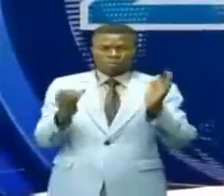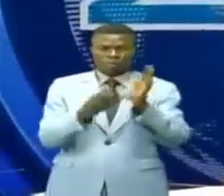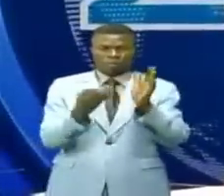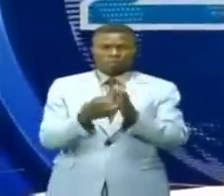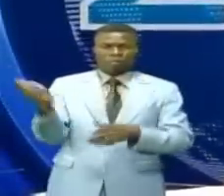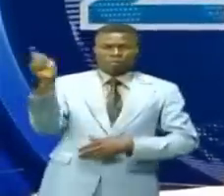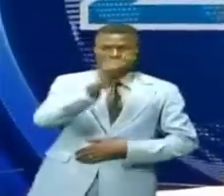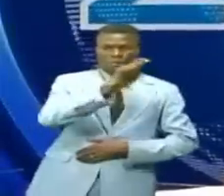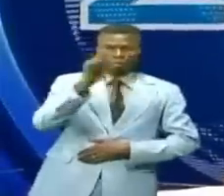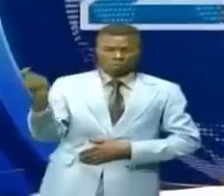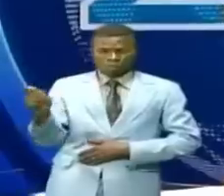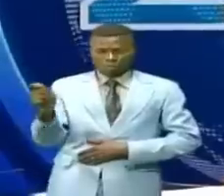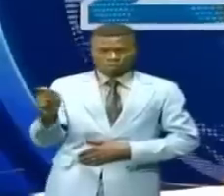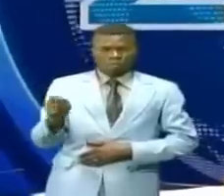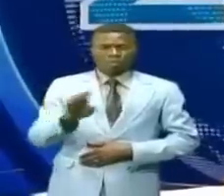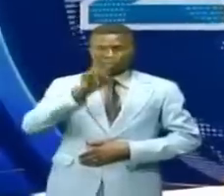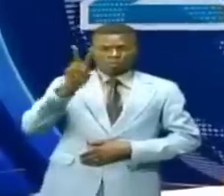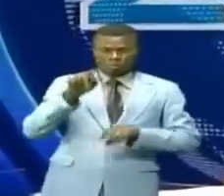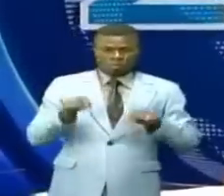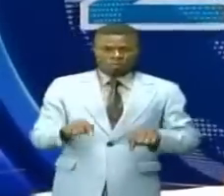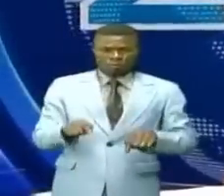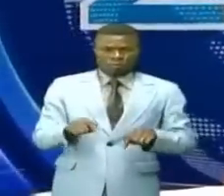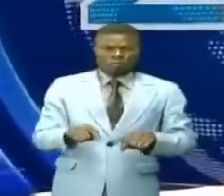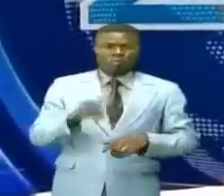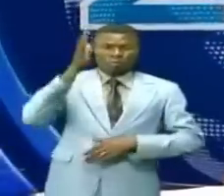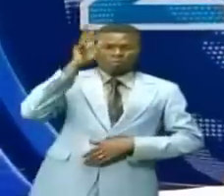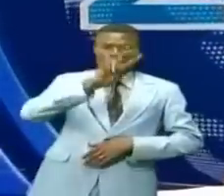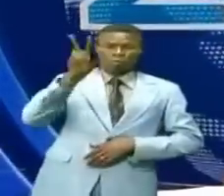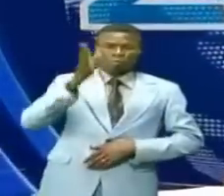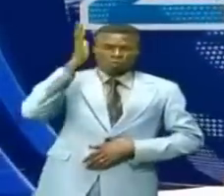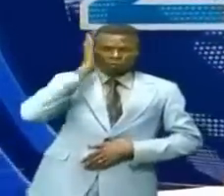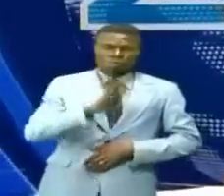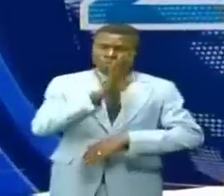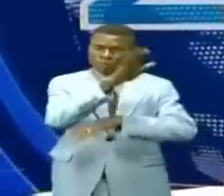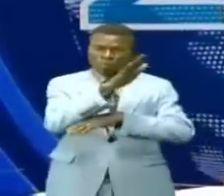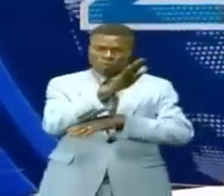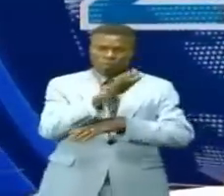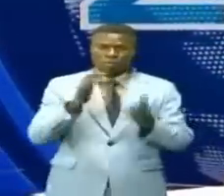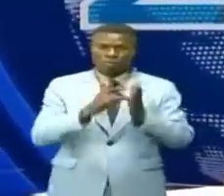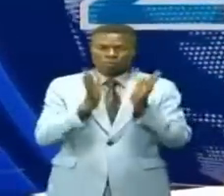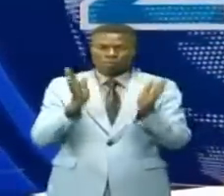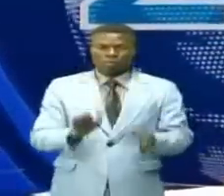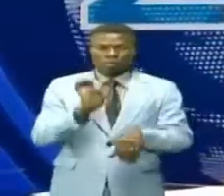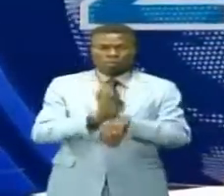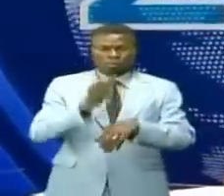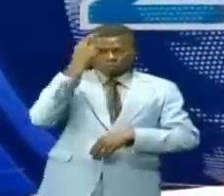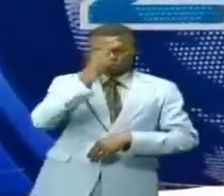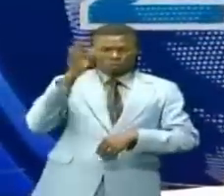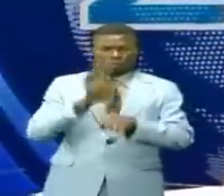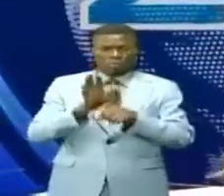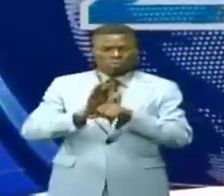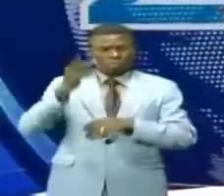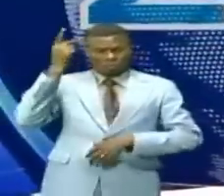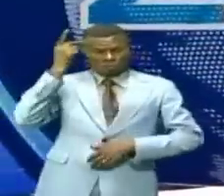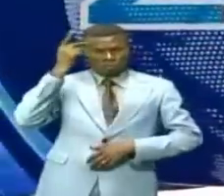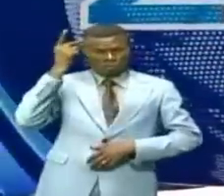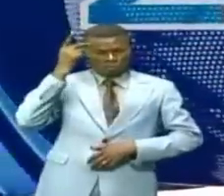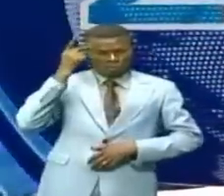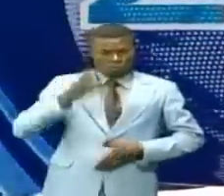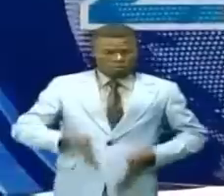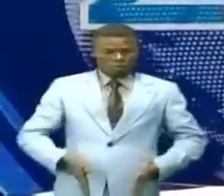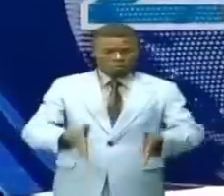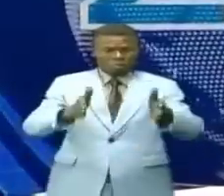Il a été observé ce vendredi saint en milieu d'après-midi. Les chrétiens des différentes paroisses de Kinshasa étaient